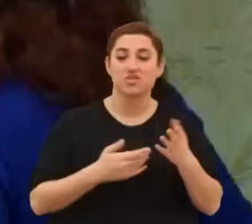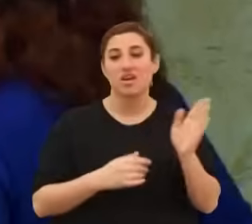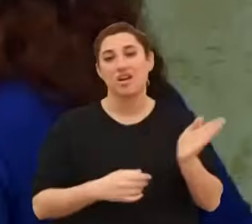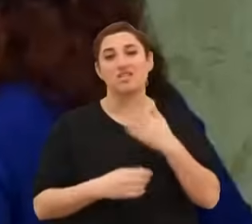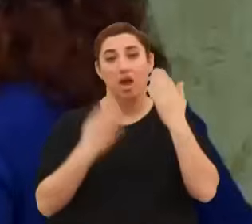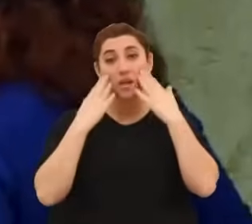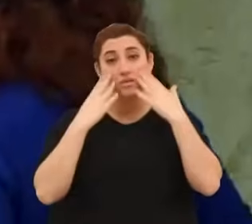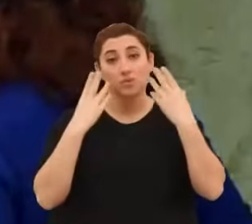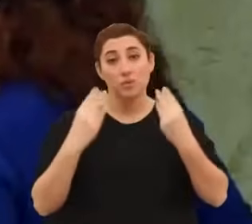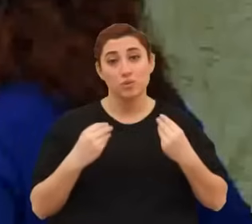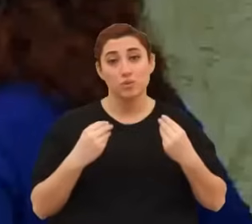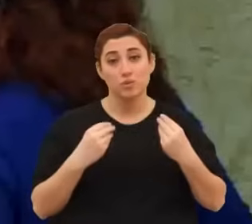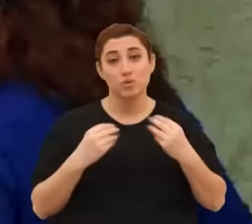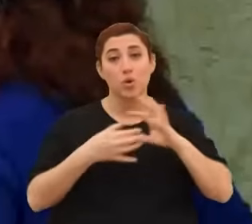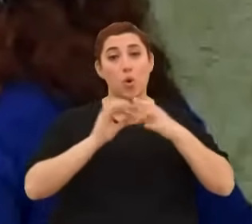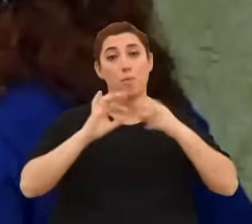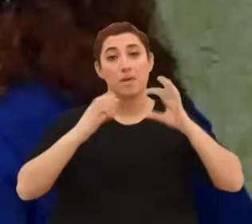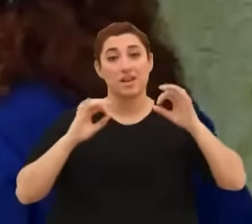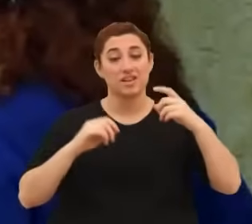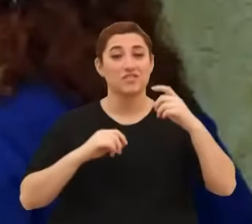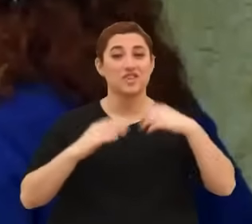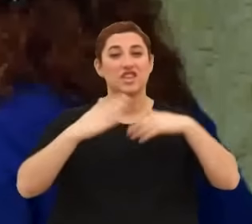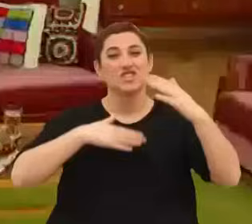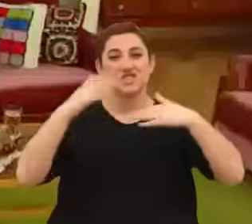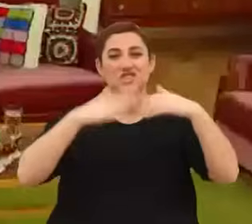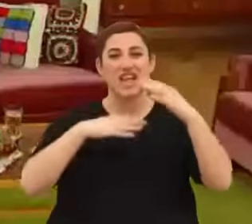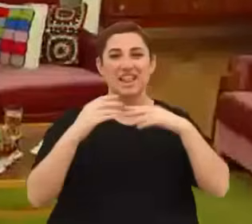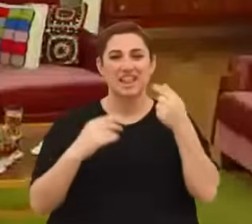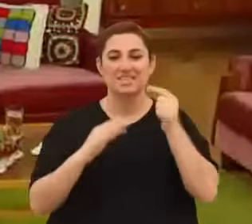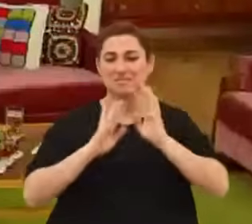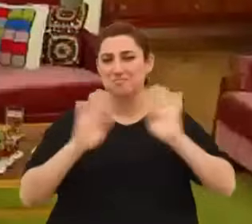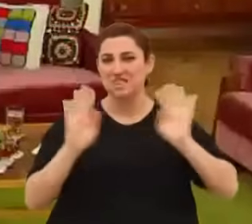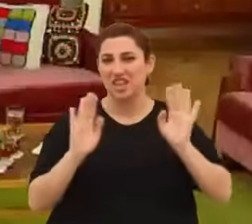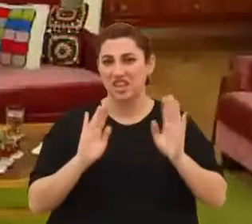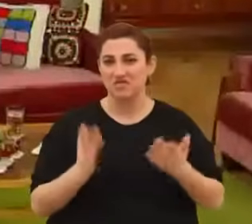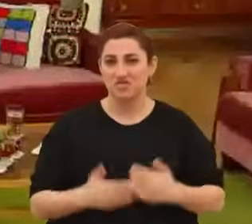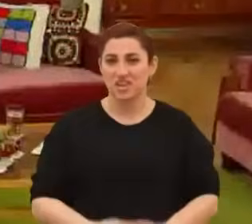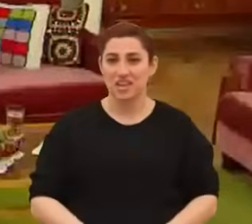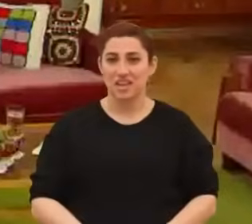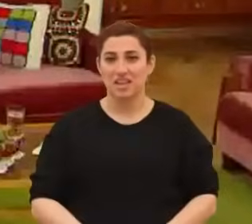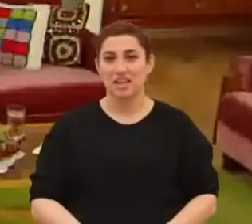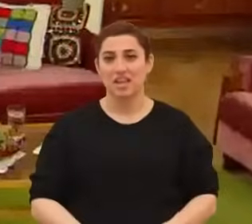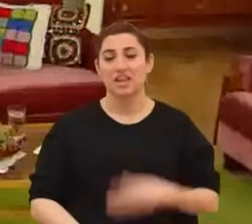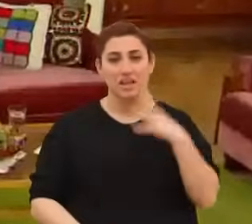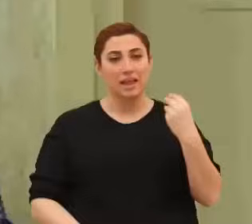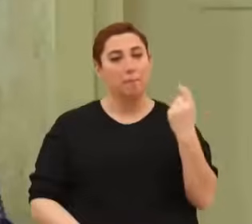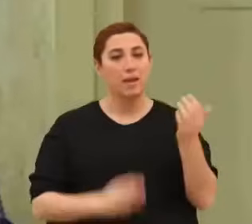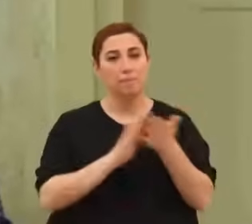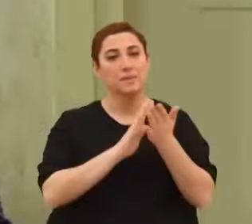Yani hayırlısıyla kooperatifin kaba inşaatı da bitmek üzere. Yani gelirim de maşallah